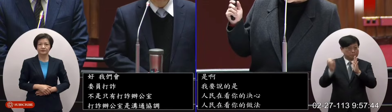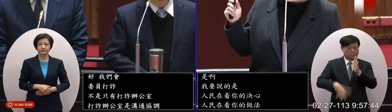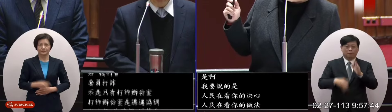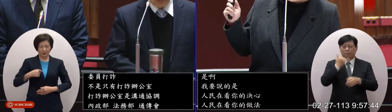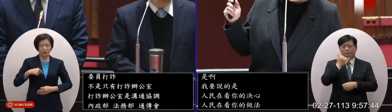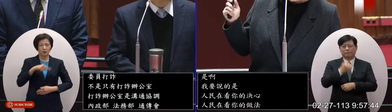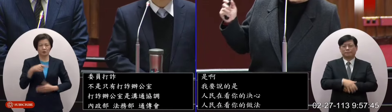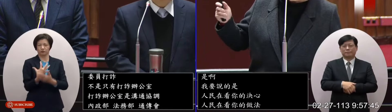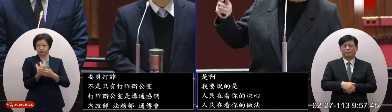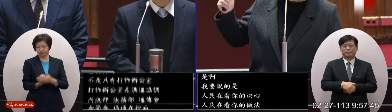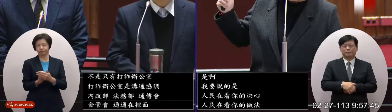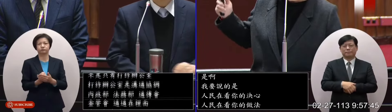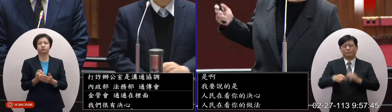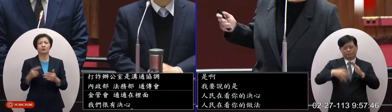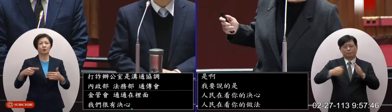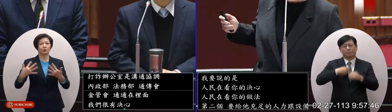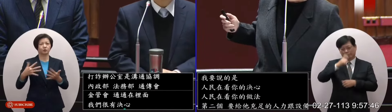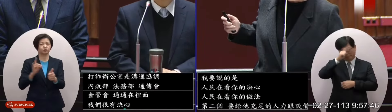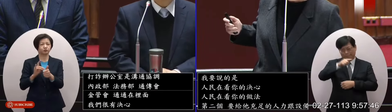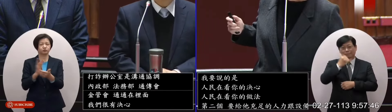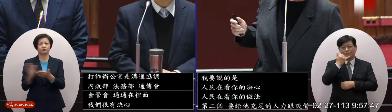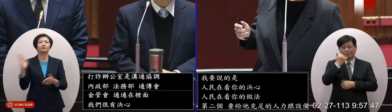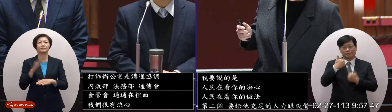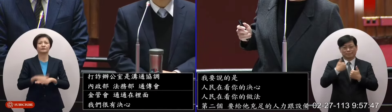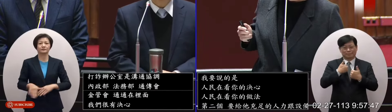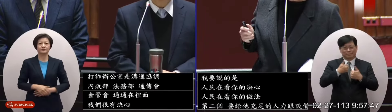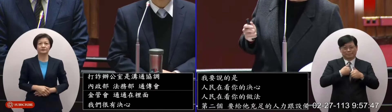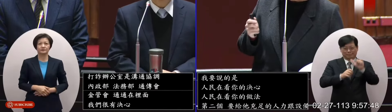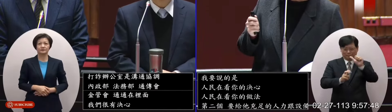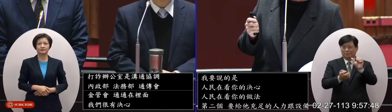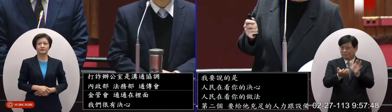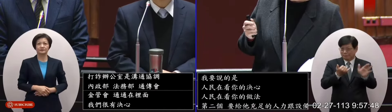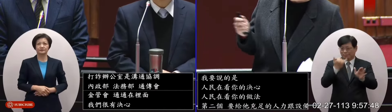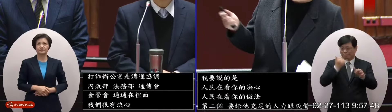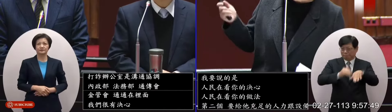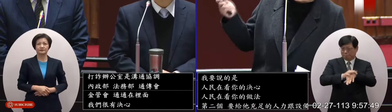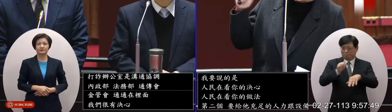我们有决心。 院长，我们也希望你在会期520之前完成这件事。